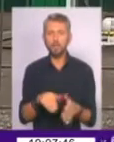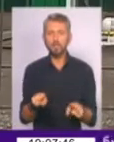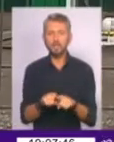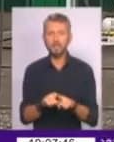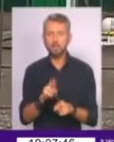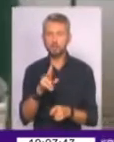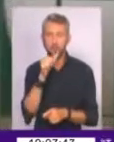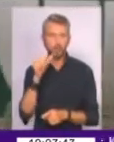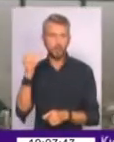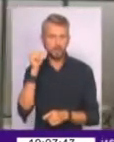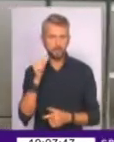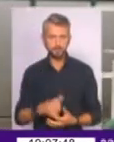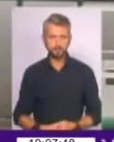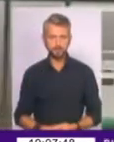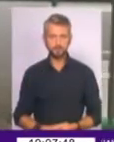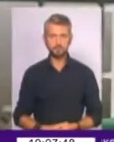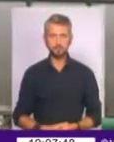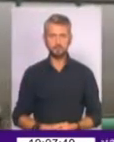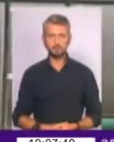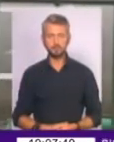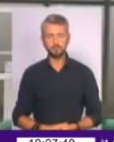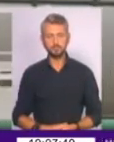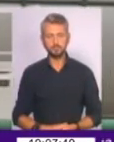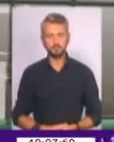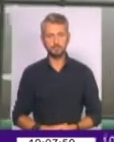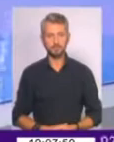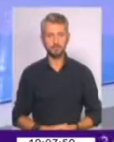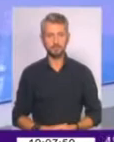як торік. Іванна Білаченко, Андрій Гегеля, телеканал «Київ».